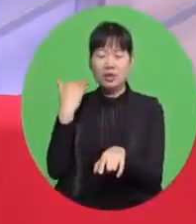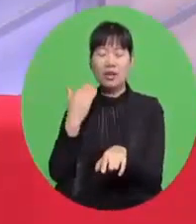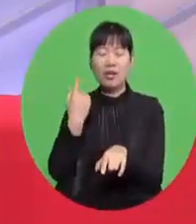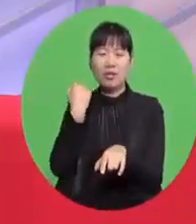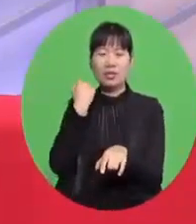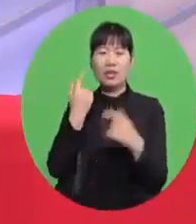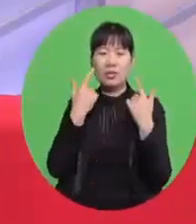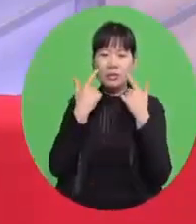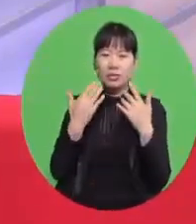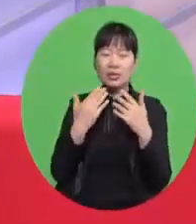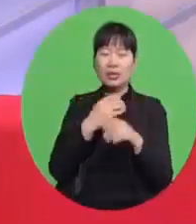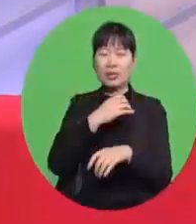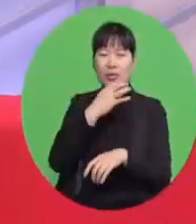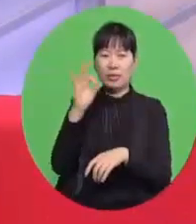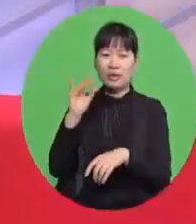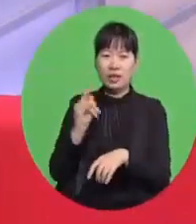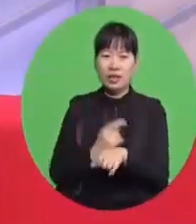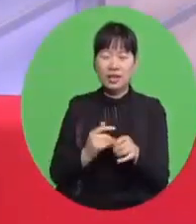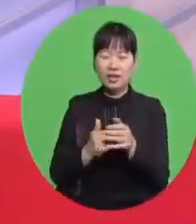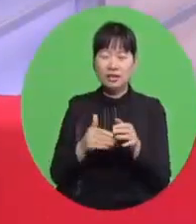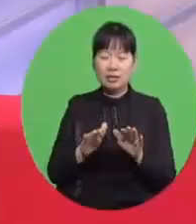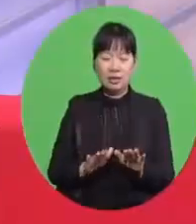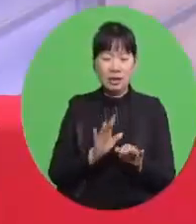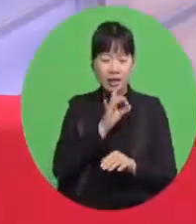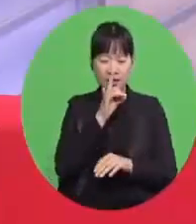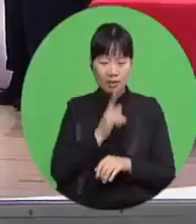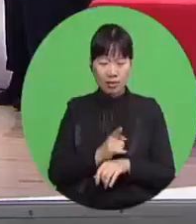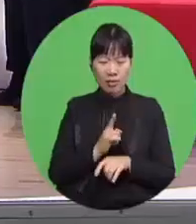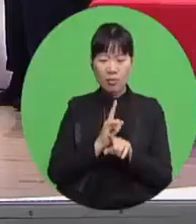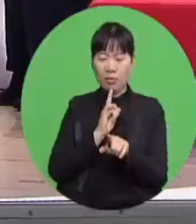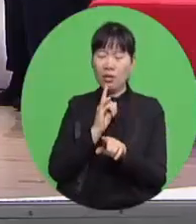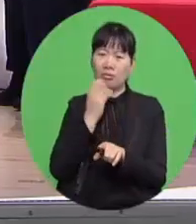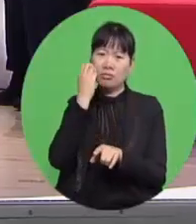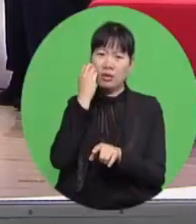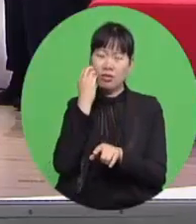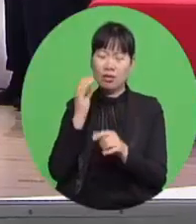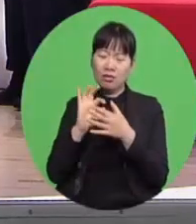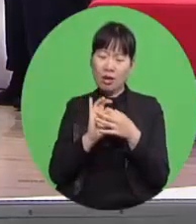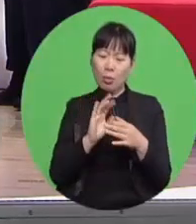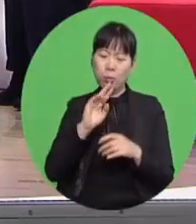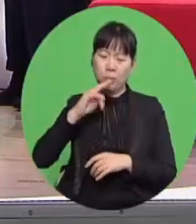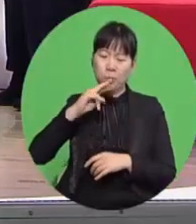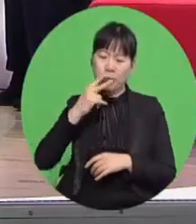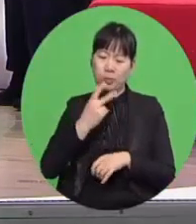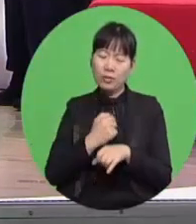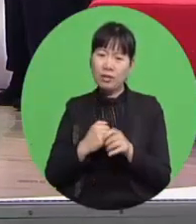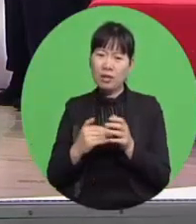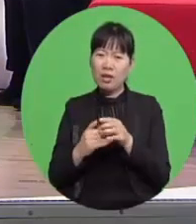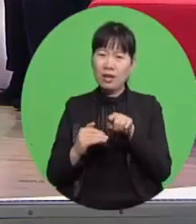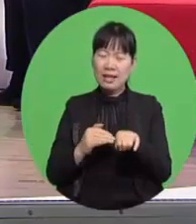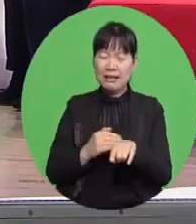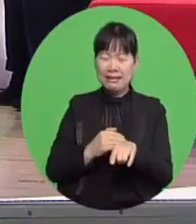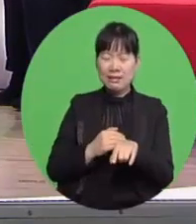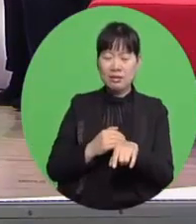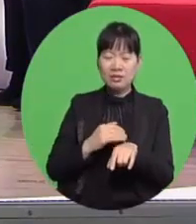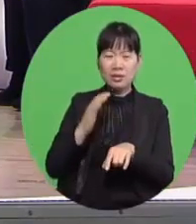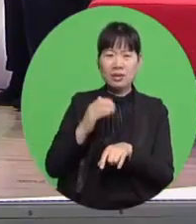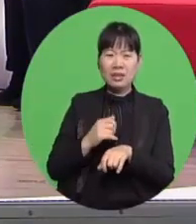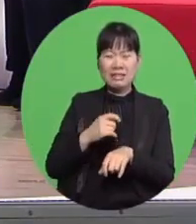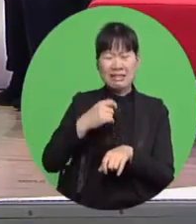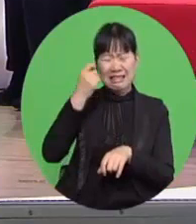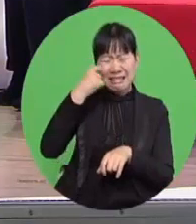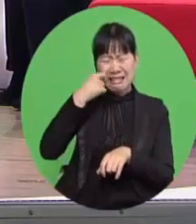어제는 분명히 들어줬던 건데 안 돼. 그럼 애는 말이 안 되잖아요. 그럼 계속 징징대면 아이씨 그러면서 결국은 해주게